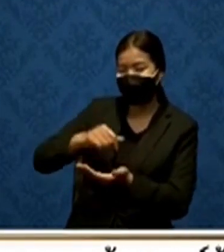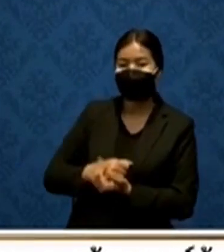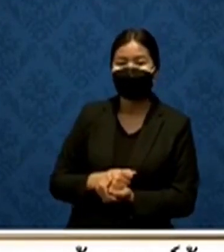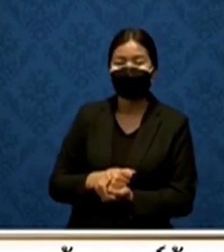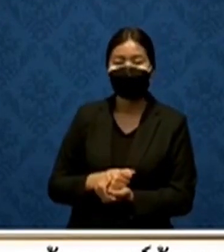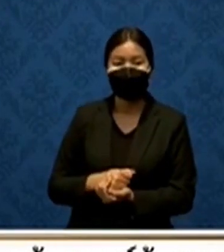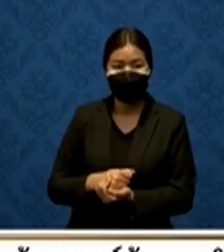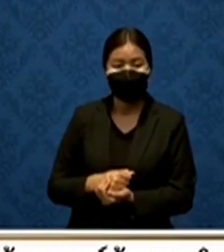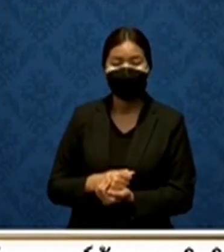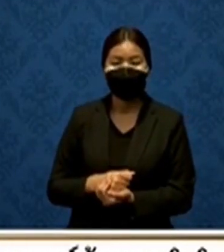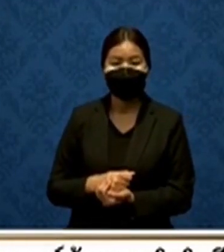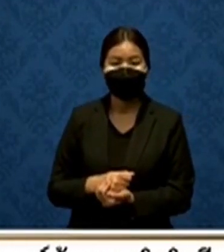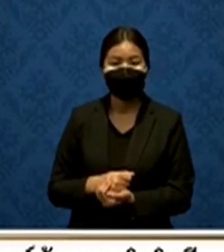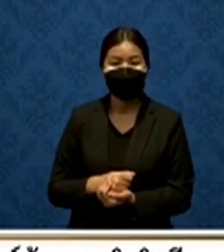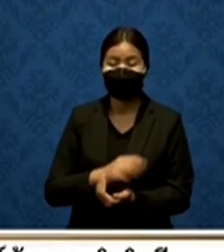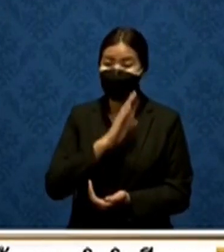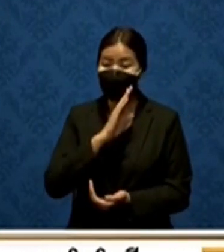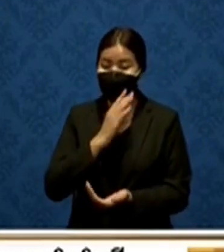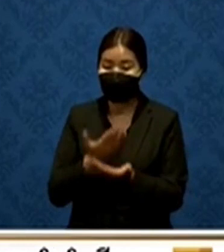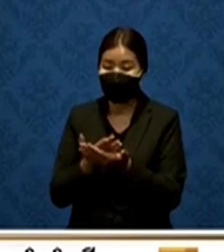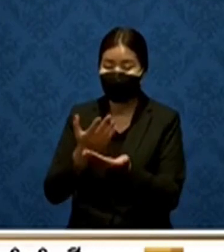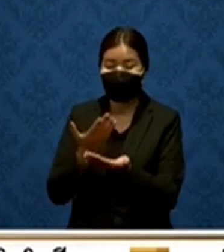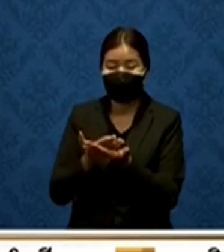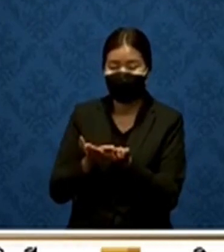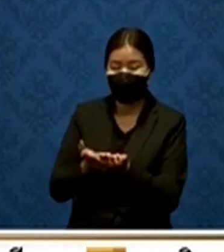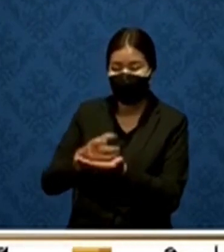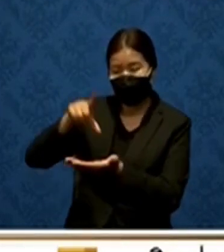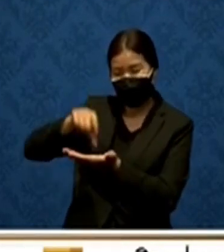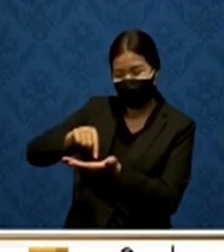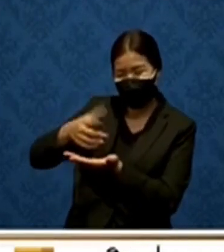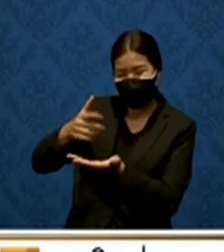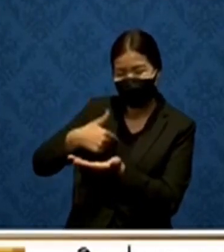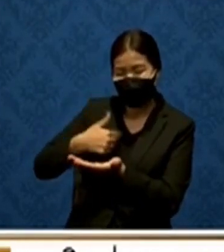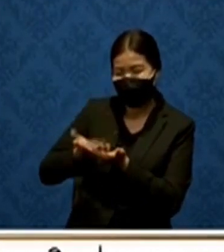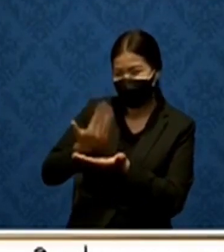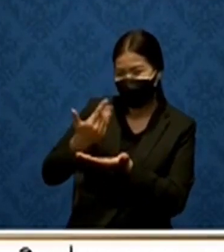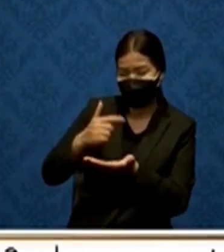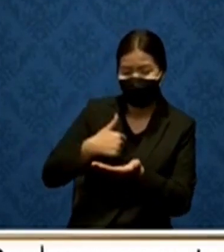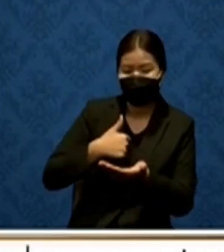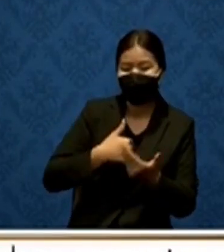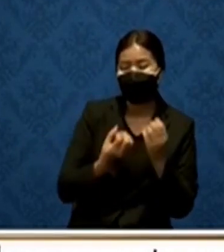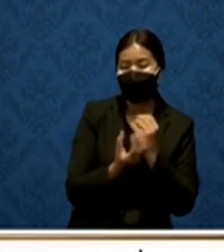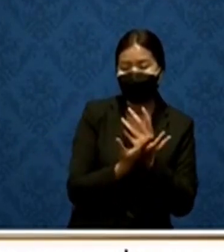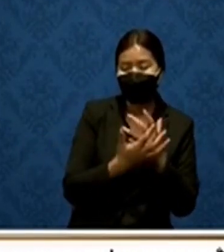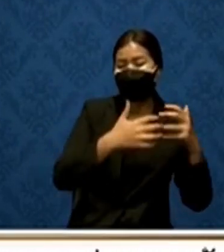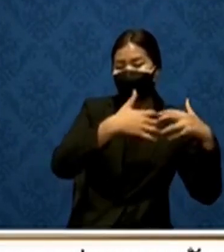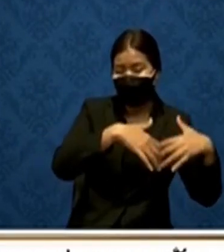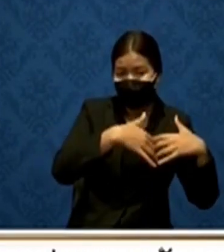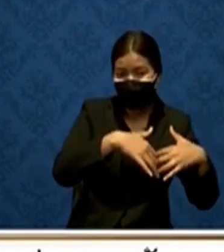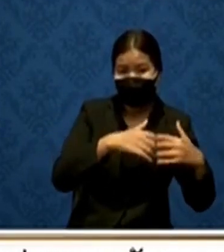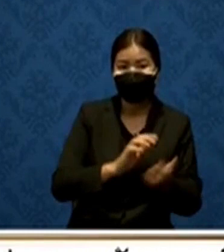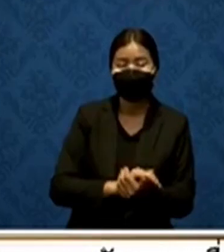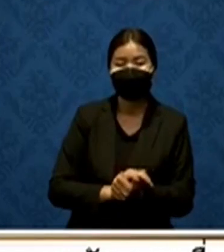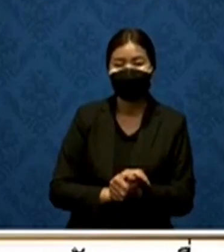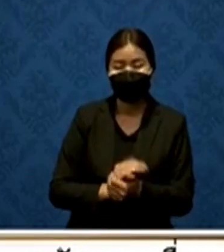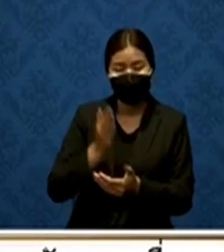ใช่นั้นก็ตองไปขึ้นราคาถ้าไม่ใหขึนราคาก็ไม่คุ้มที่จะผลิตสุดท้ายจะมีปัญหาใหม่ตามมานอกจากปัหาร